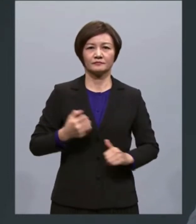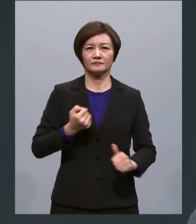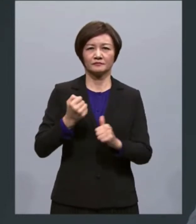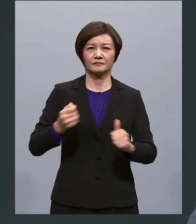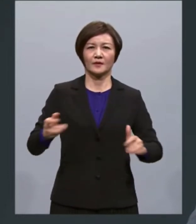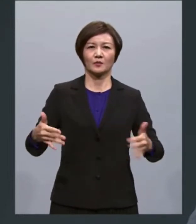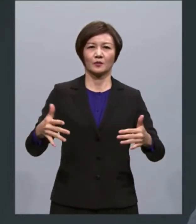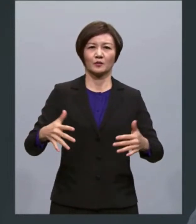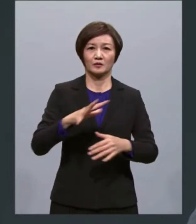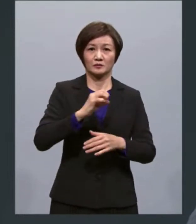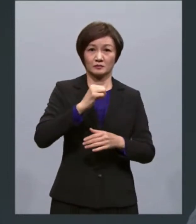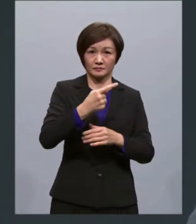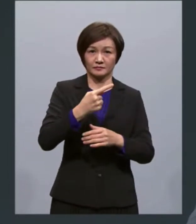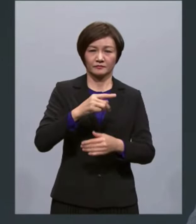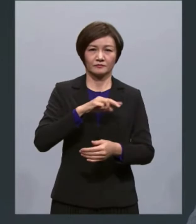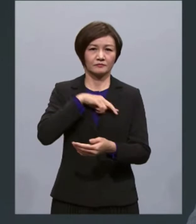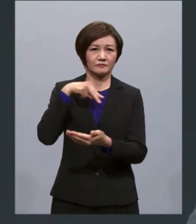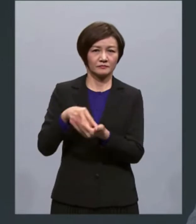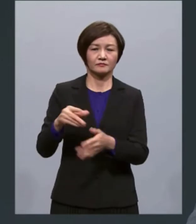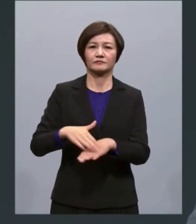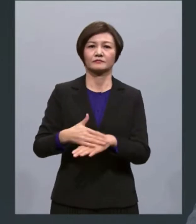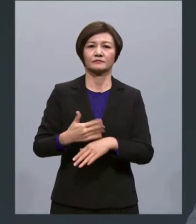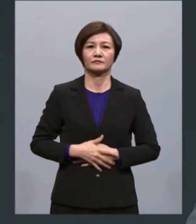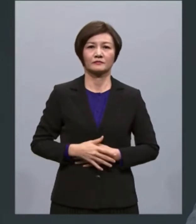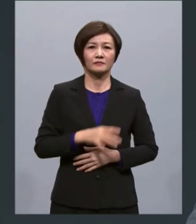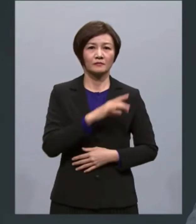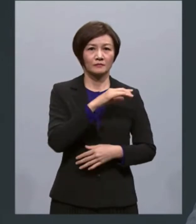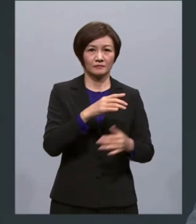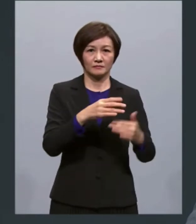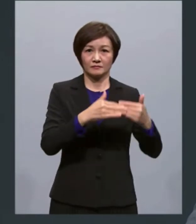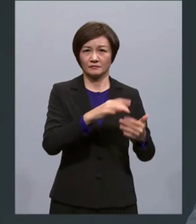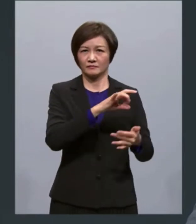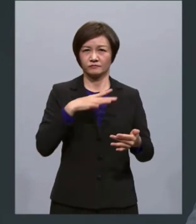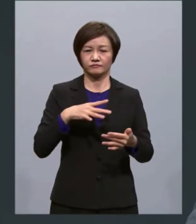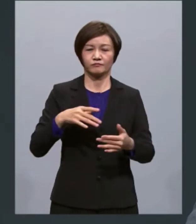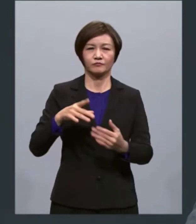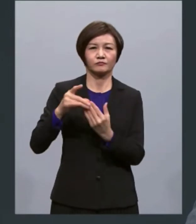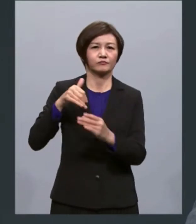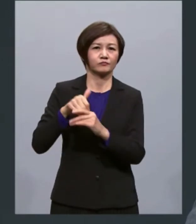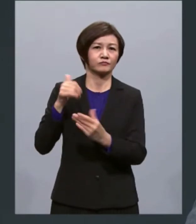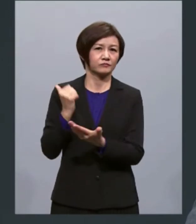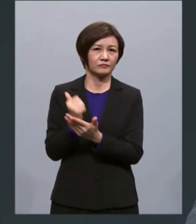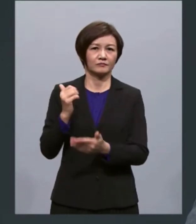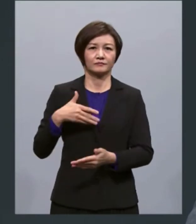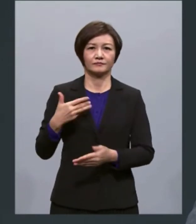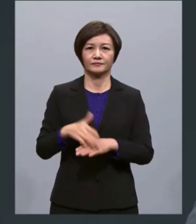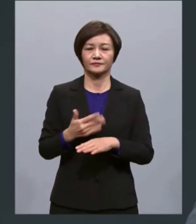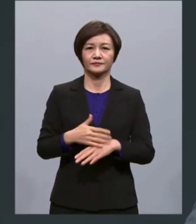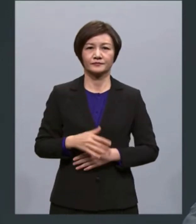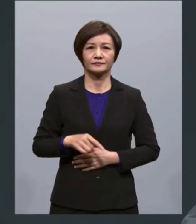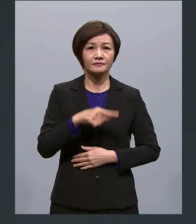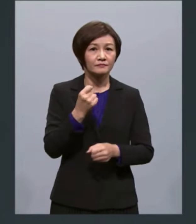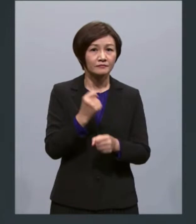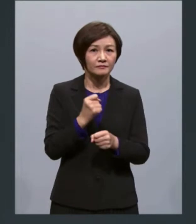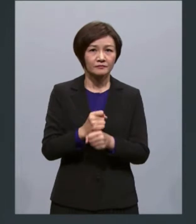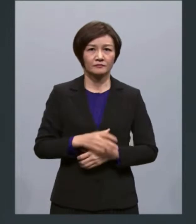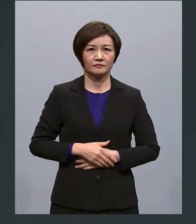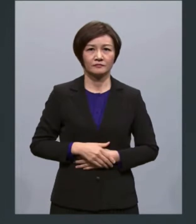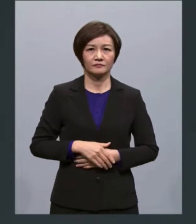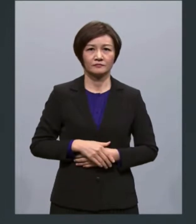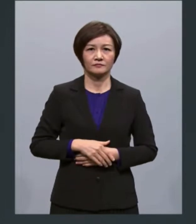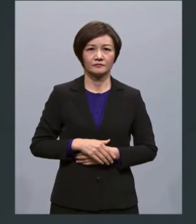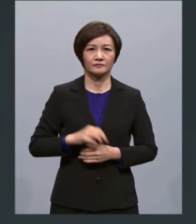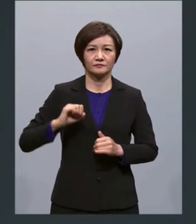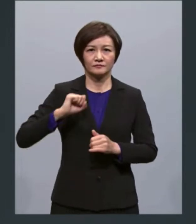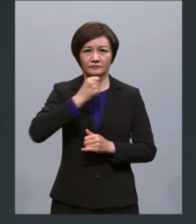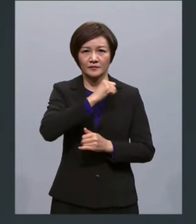统独的意识形态，更不会想利用中国来赢得选举。你们这样做，只是让台湾